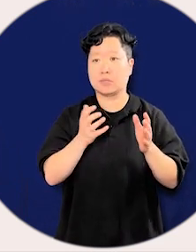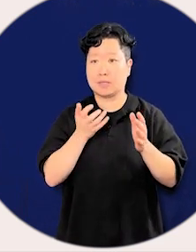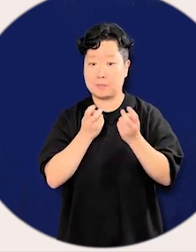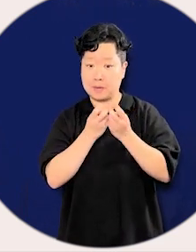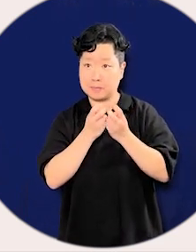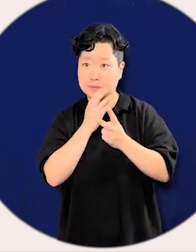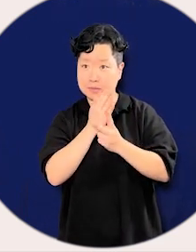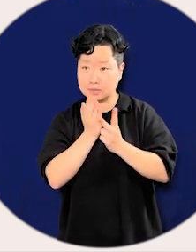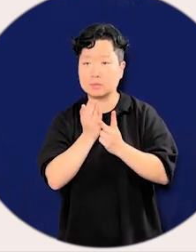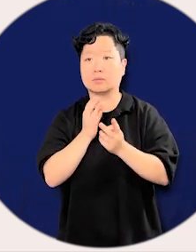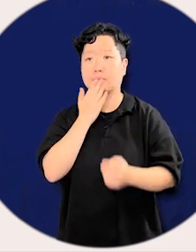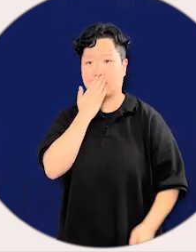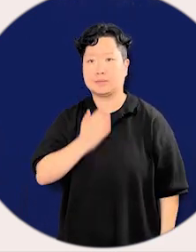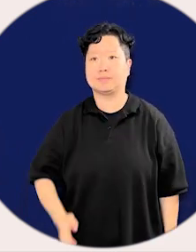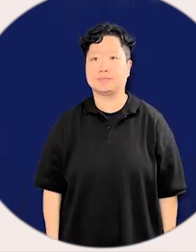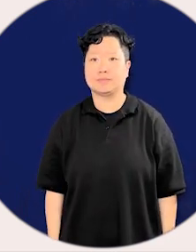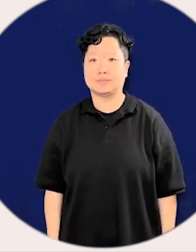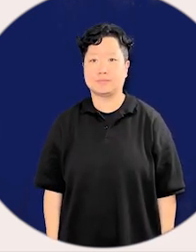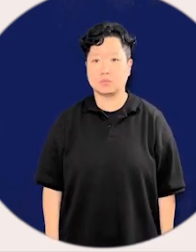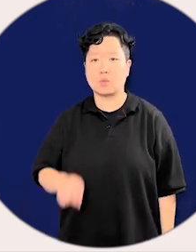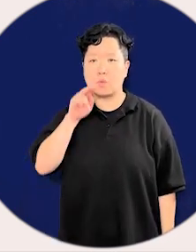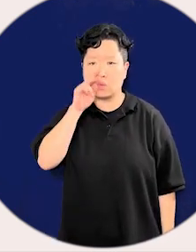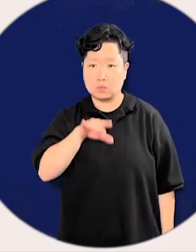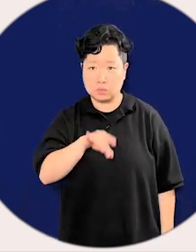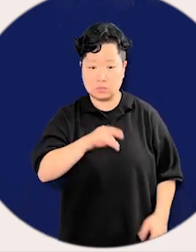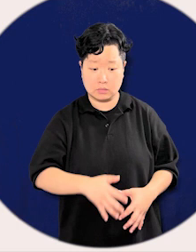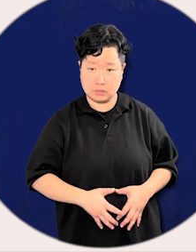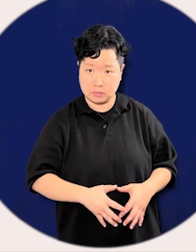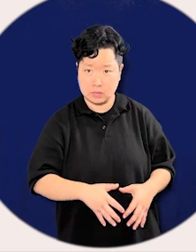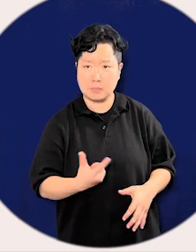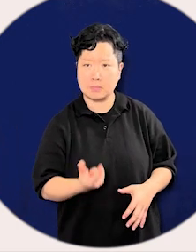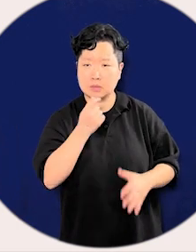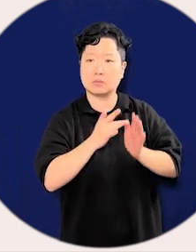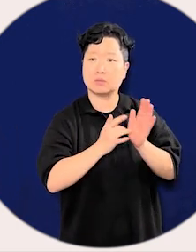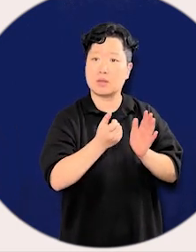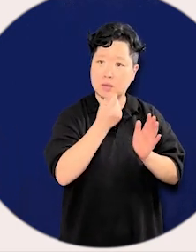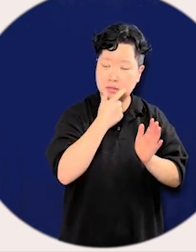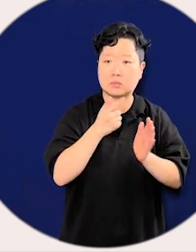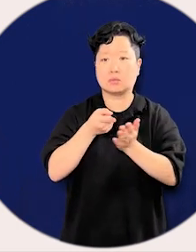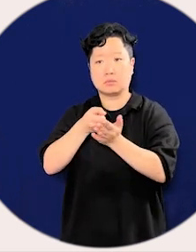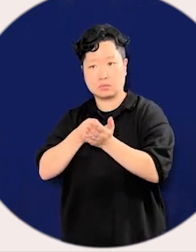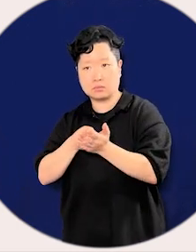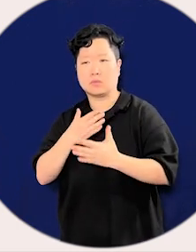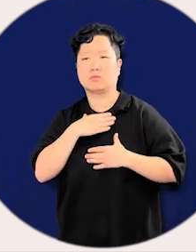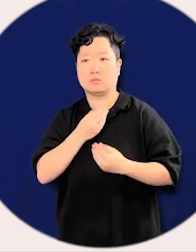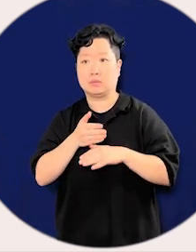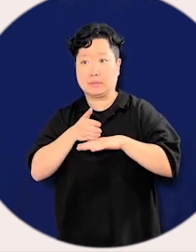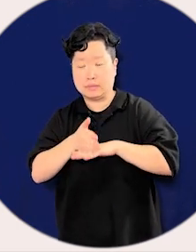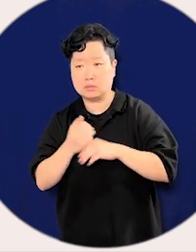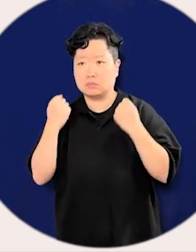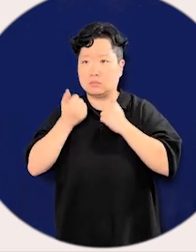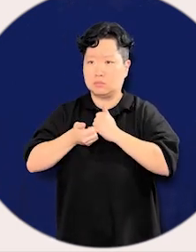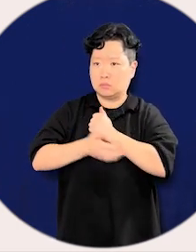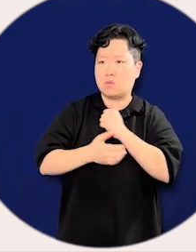기간에 상관없이 안전하게 할 수 있습니다. 다만 빠른 시기에 할수록 더 안전하고 시기가 늦어질수록 여러